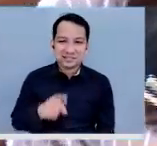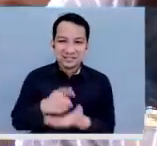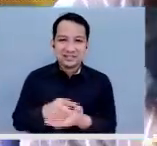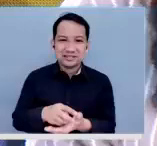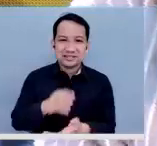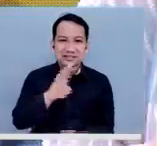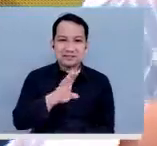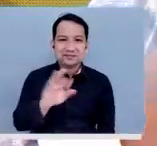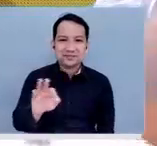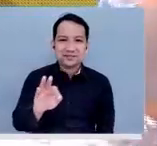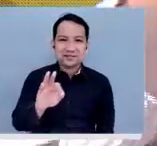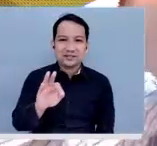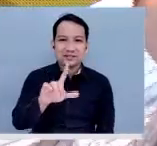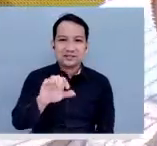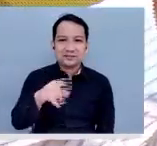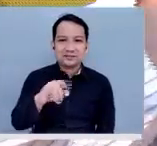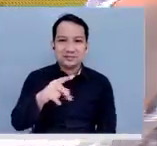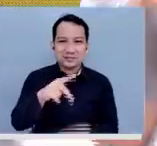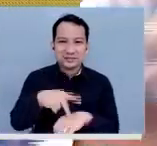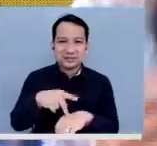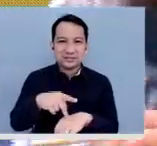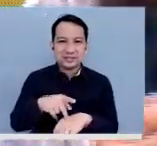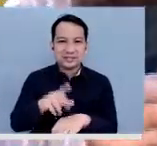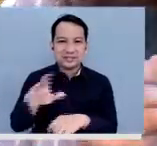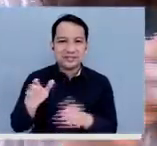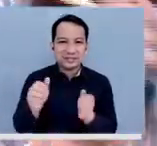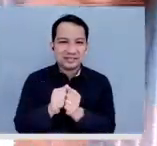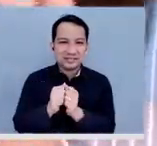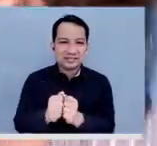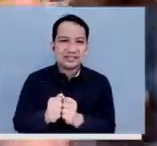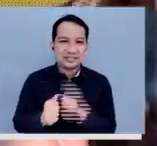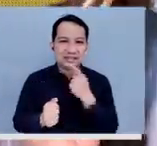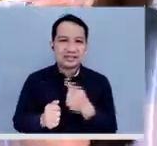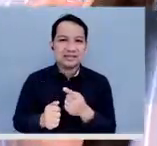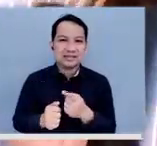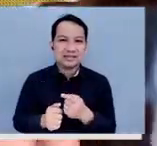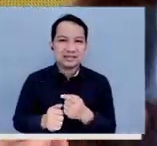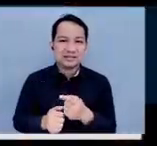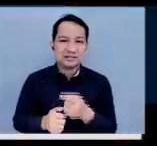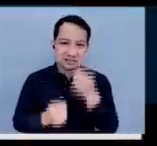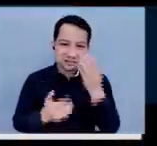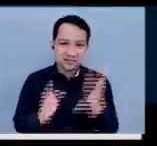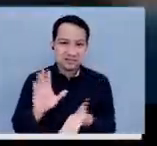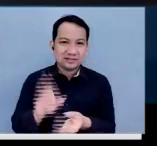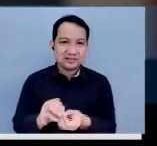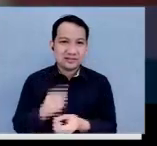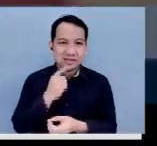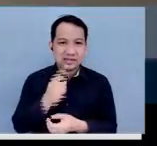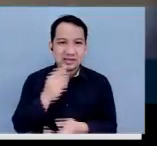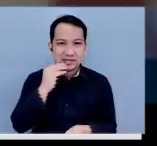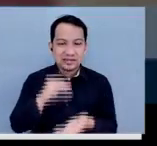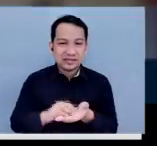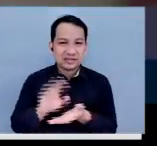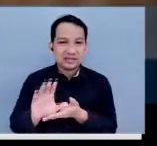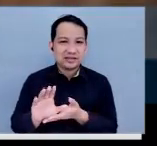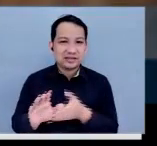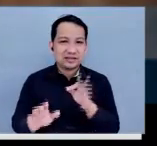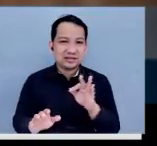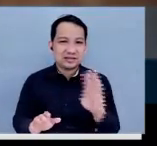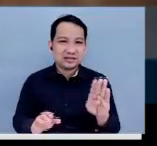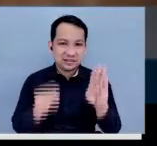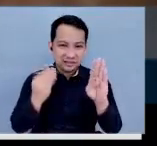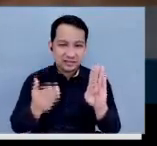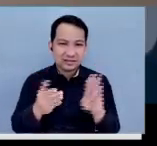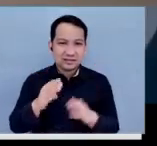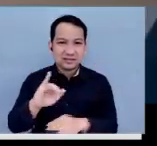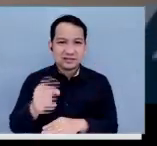Las Piñas City po. Malapit sa akin. So, pag may inquiries po kayo, message na lang po kayo sa Facebook page namin and Instagram,